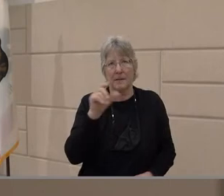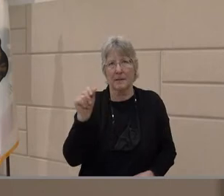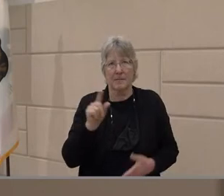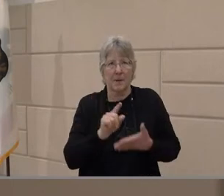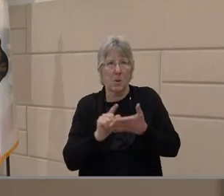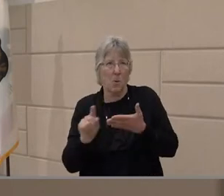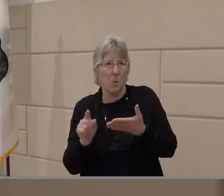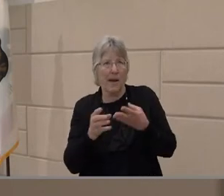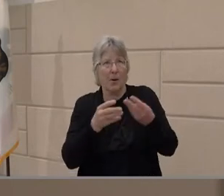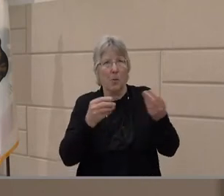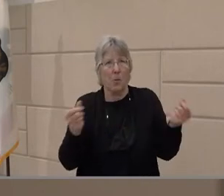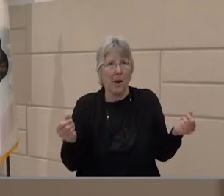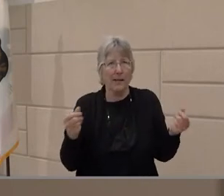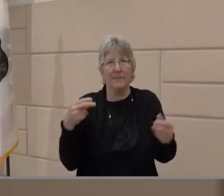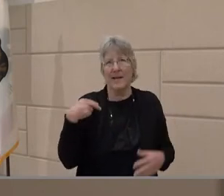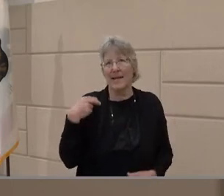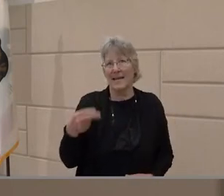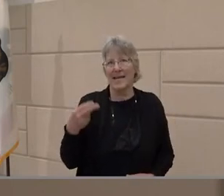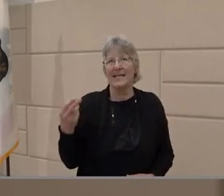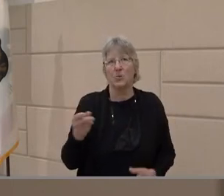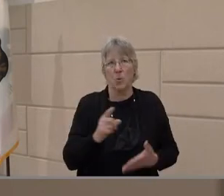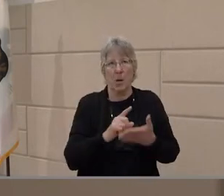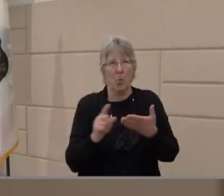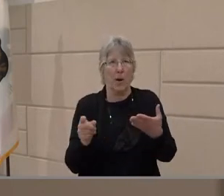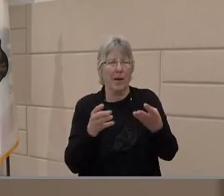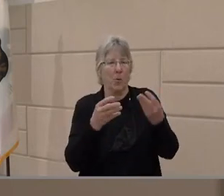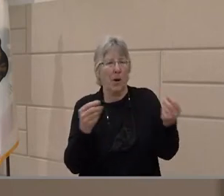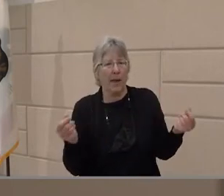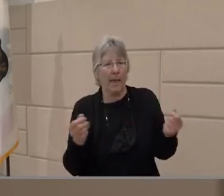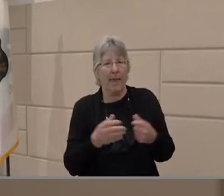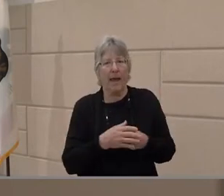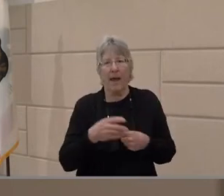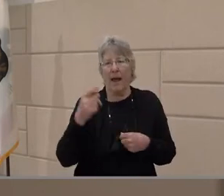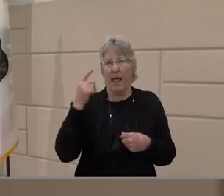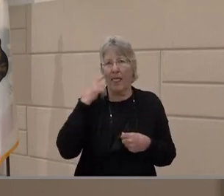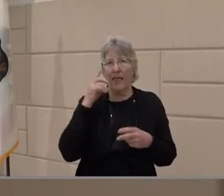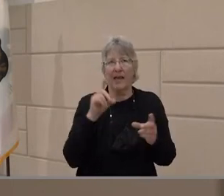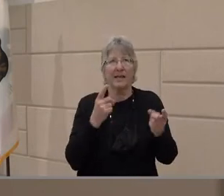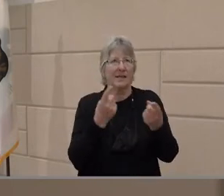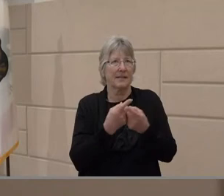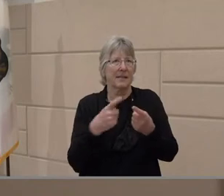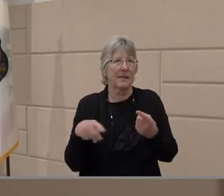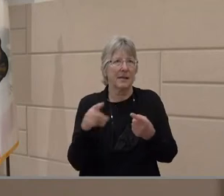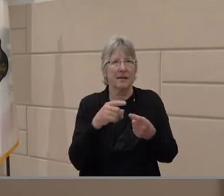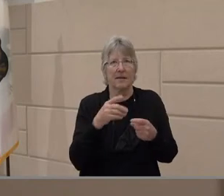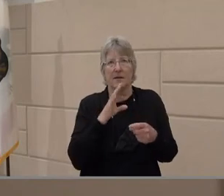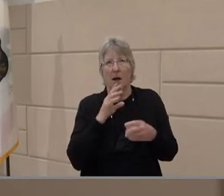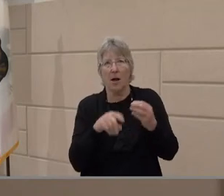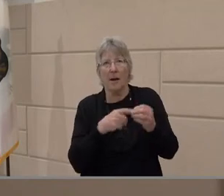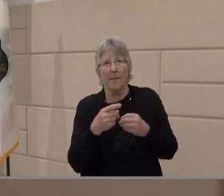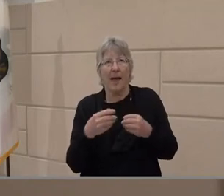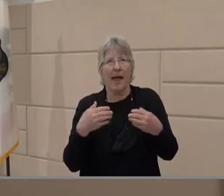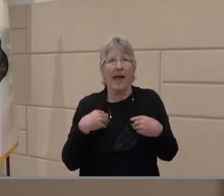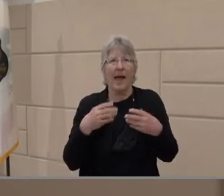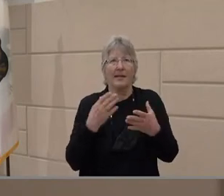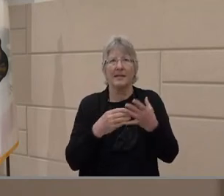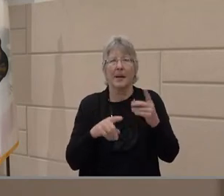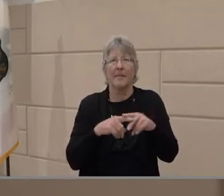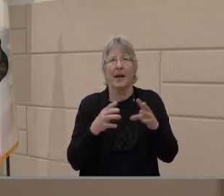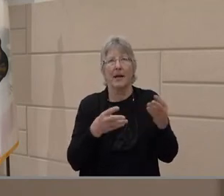จังไอเมียนกาสำหรับมวยดับใบอ้อมหมกเลือสัปดาห์ตัวสกอลปีการะเพียบ